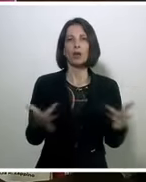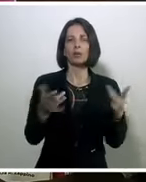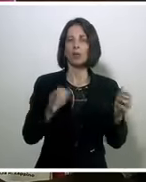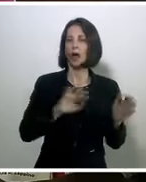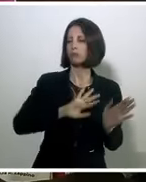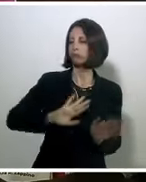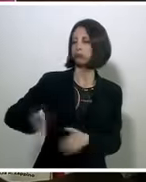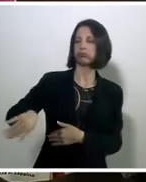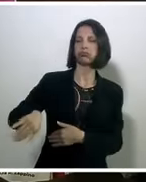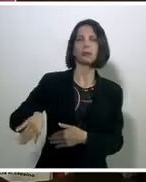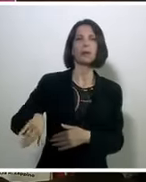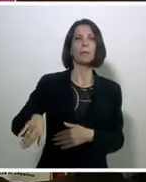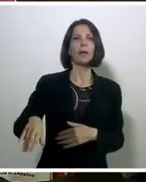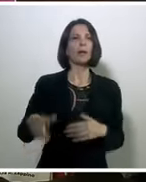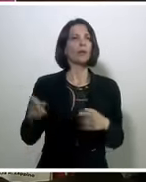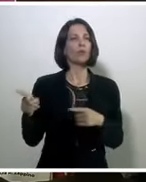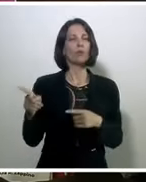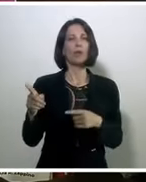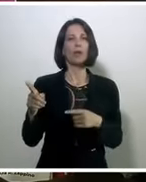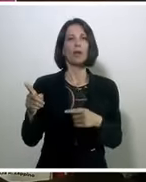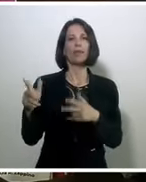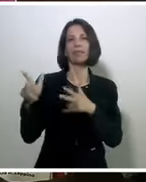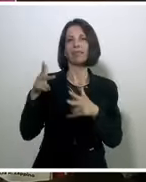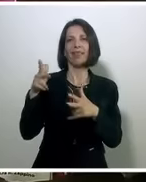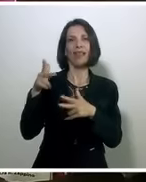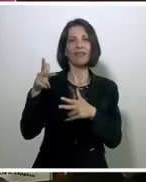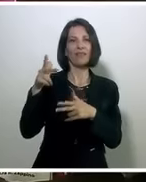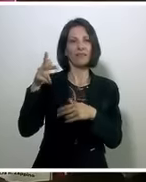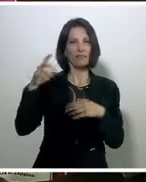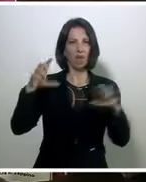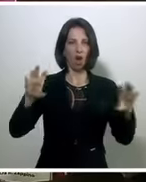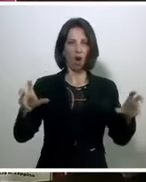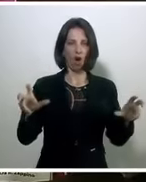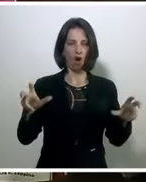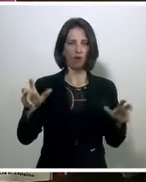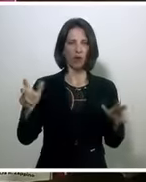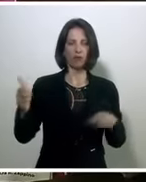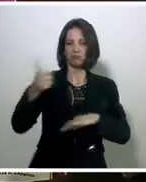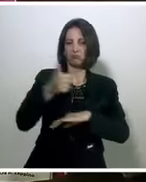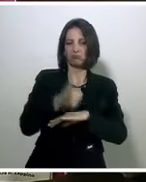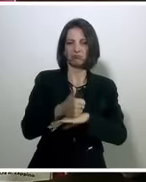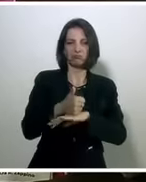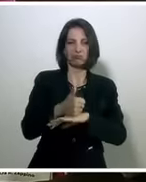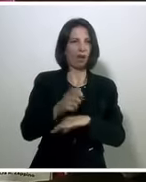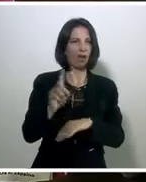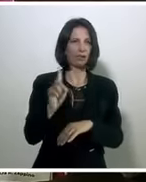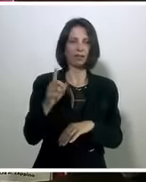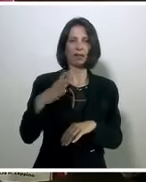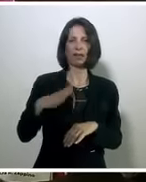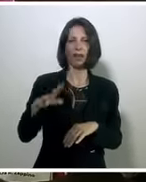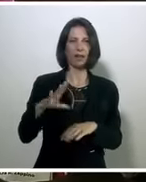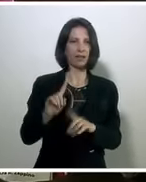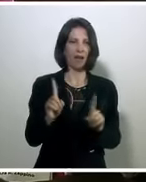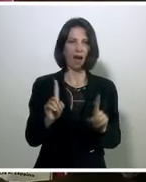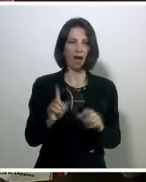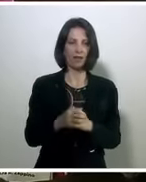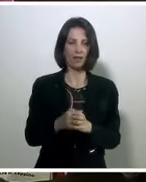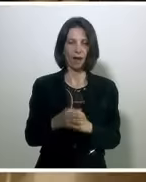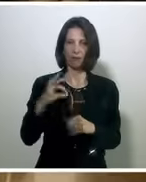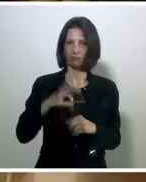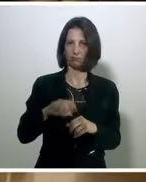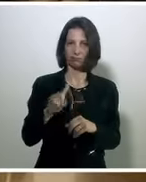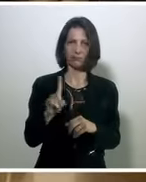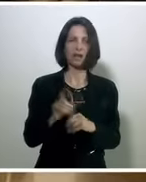conquistare la scena televisiva non tentò di studiare le nuove tecniche di comunicazione e anzi di fronte alle telecamere e ai